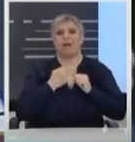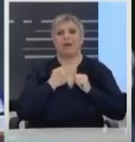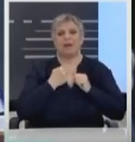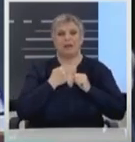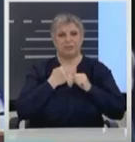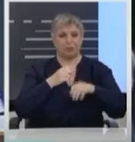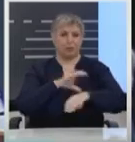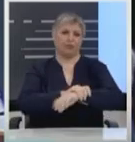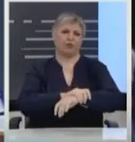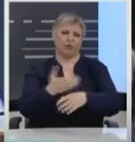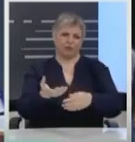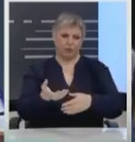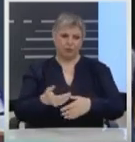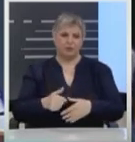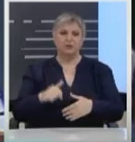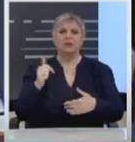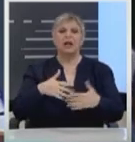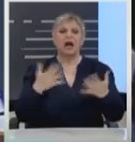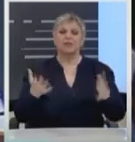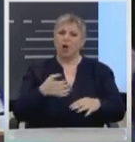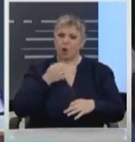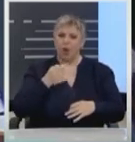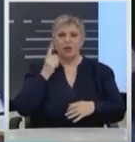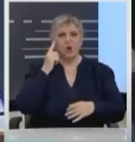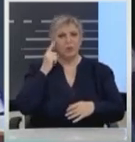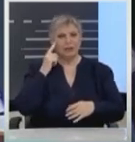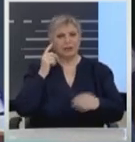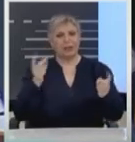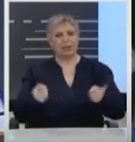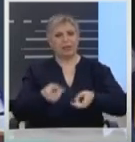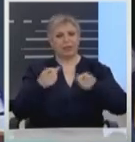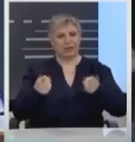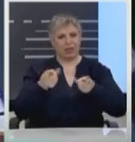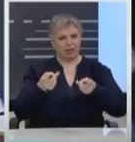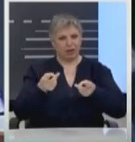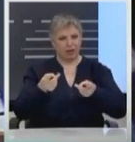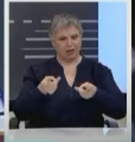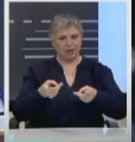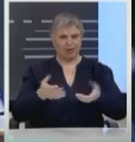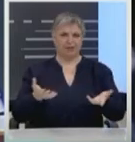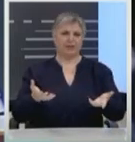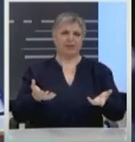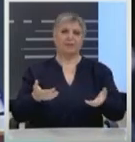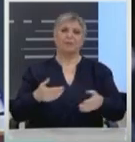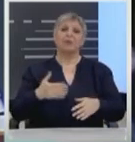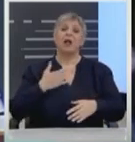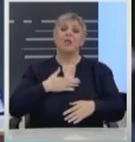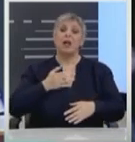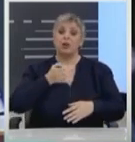να θεωρείτε ότι δεν παίζουν κανένα ρόλο. Αλλά ξέρετε κάτι. Εγώ θα σας πω ένα πράγμα. Σήμερα